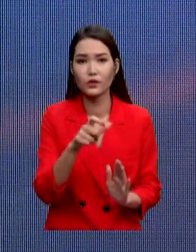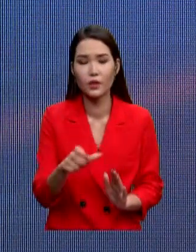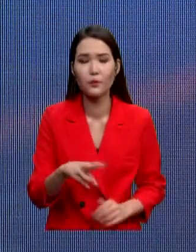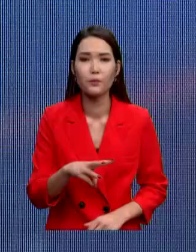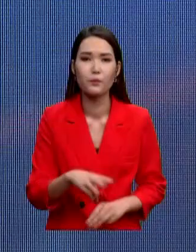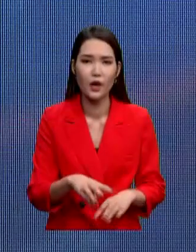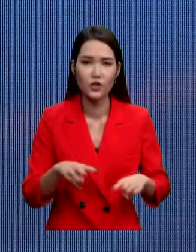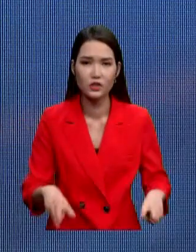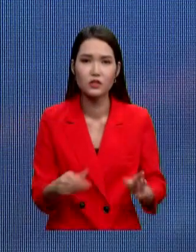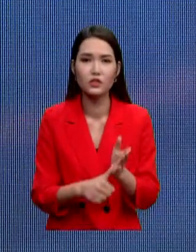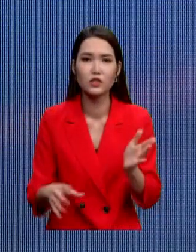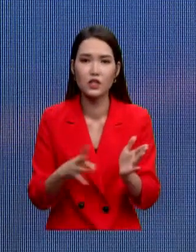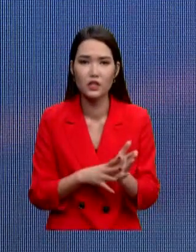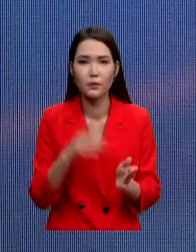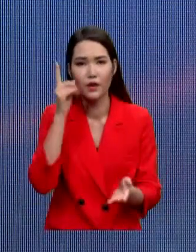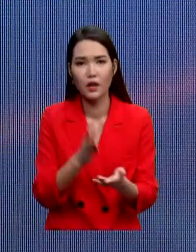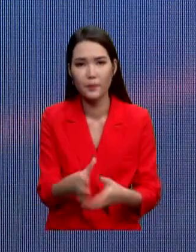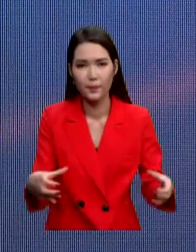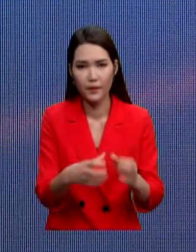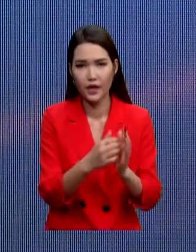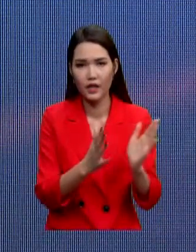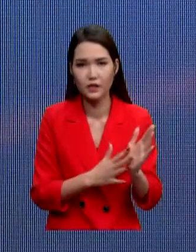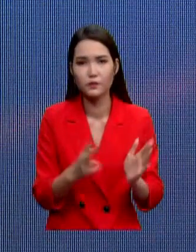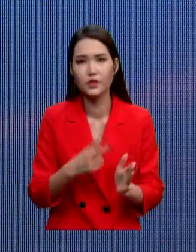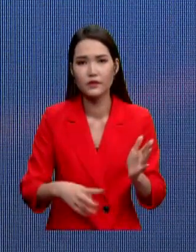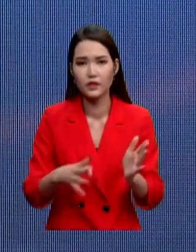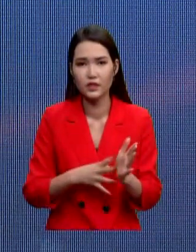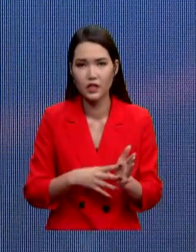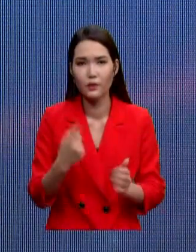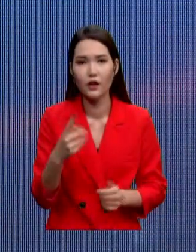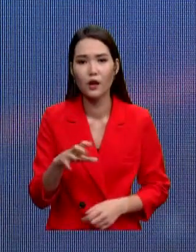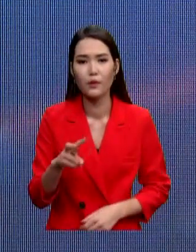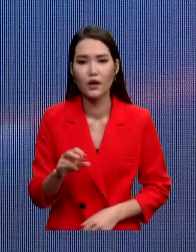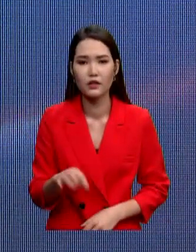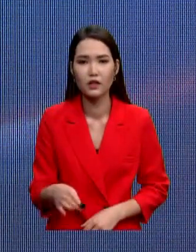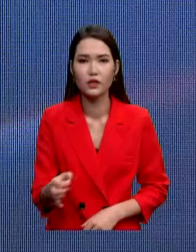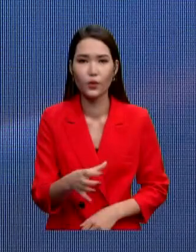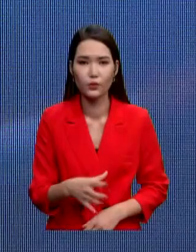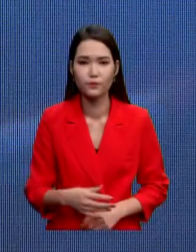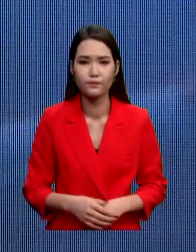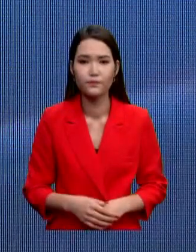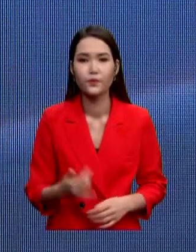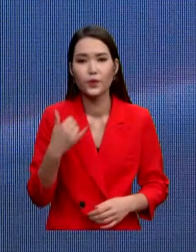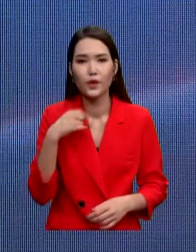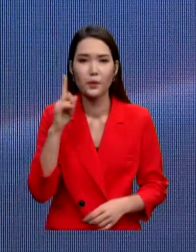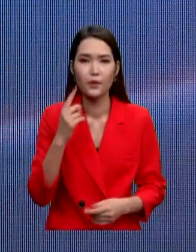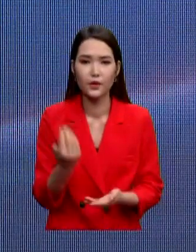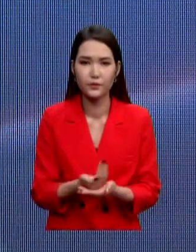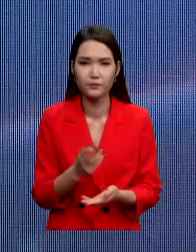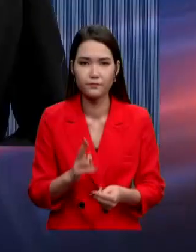Мажилиса, 69 по партийным спискам и 29 по одномандатным округам. У меня пока все.